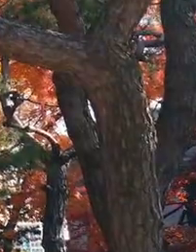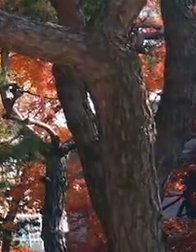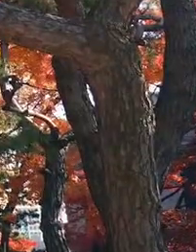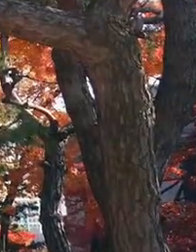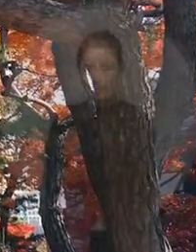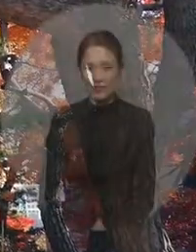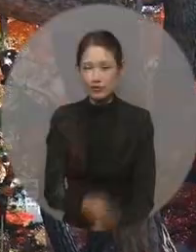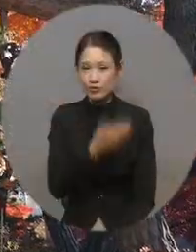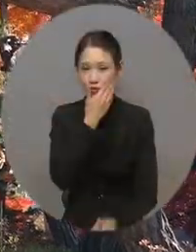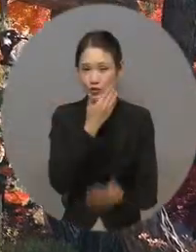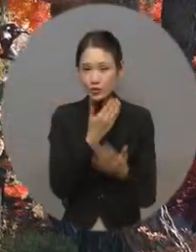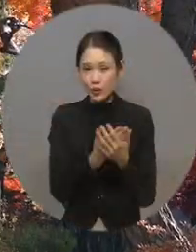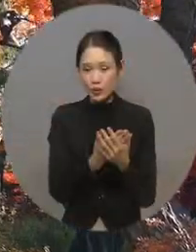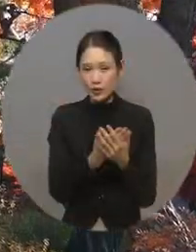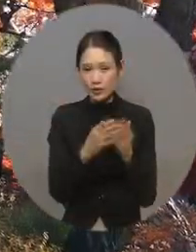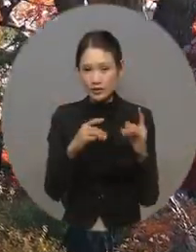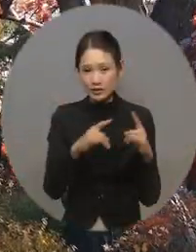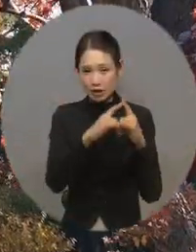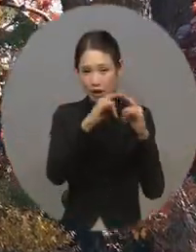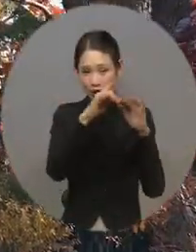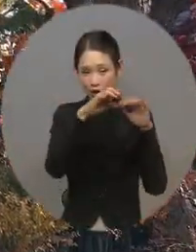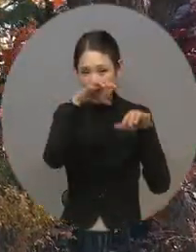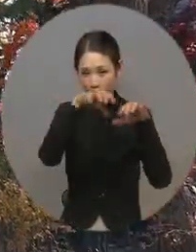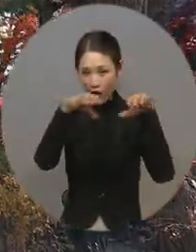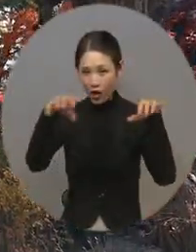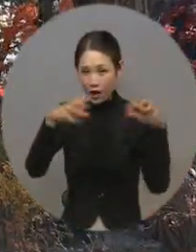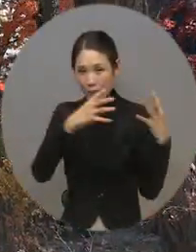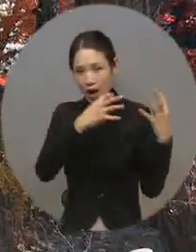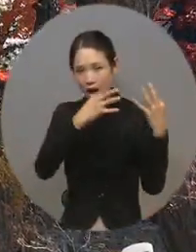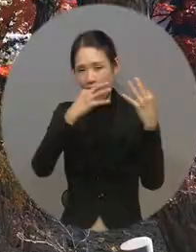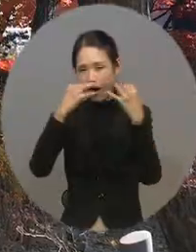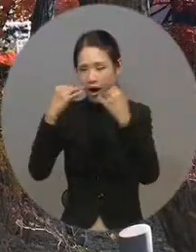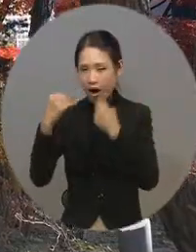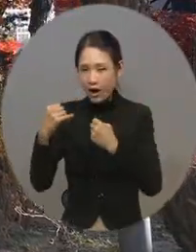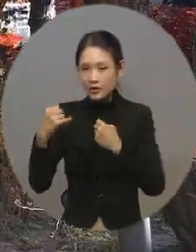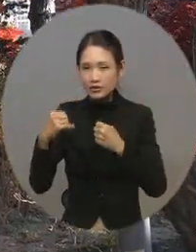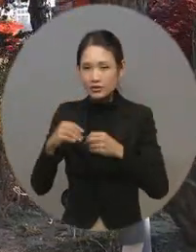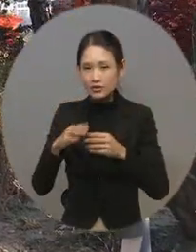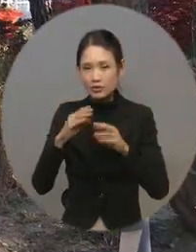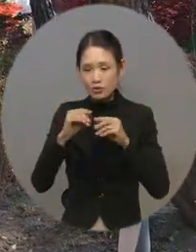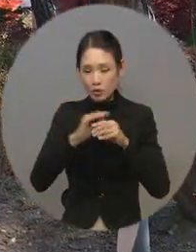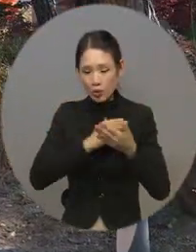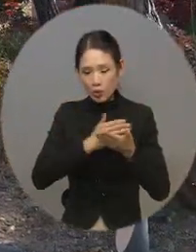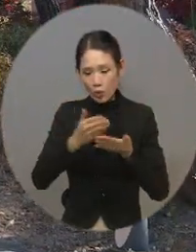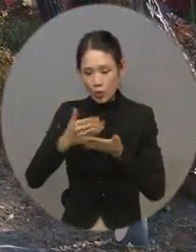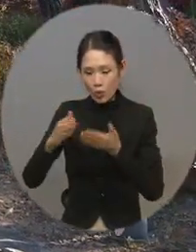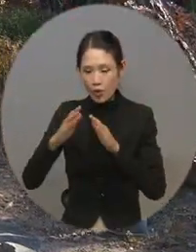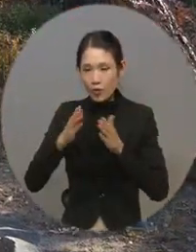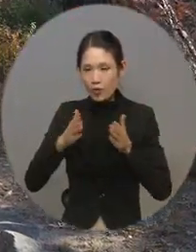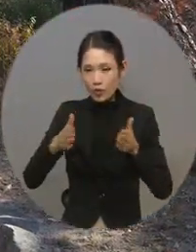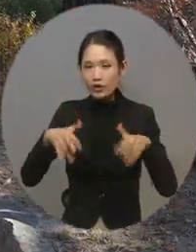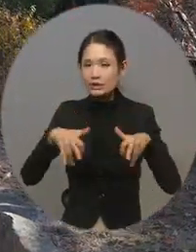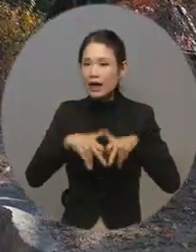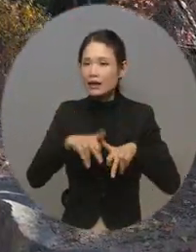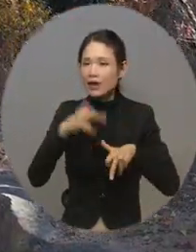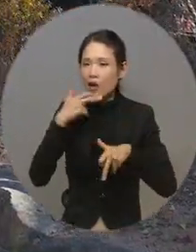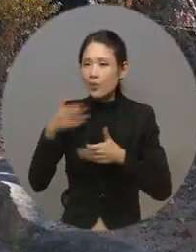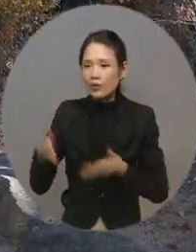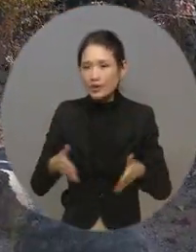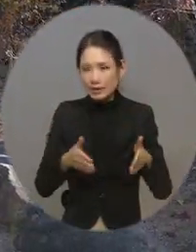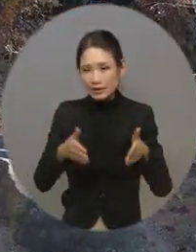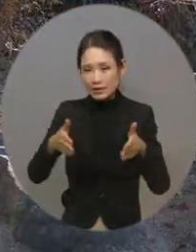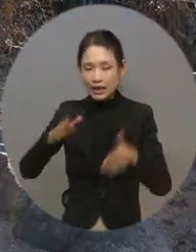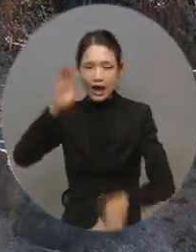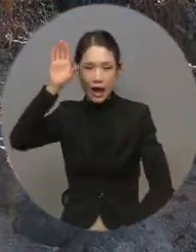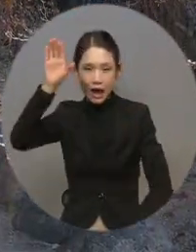덕수궁은 주요 전각들을 둘러볼 수 있는 길이 많은 부분 경사가 고르고 완만한 무정의 길로 조성돼 있고